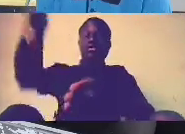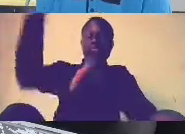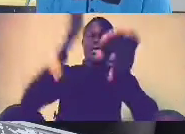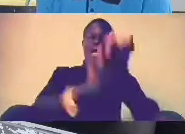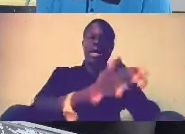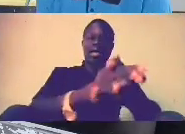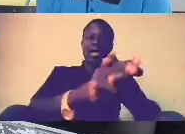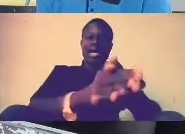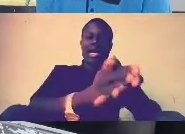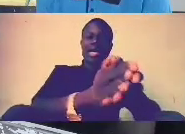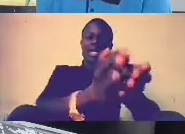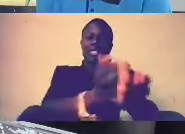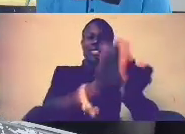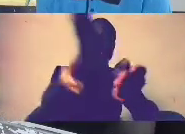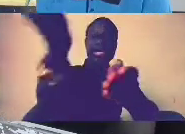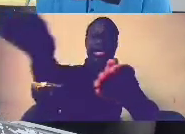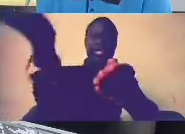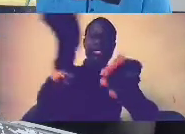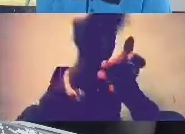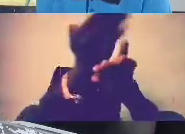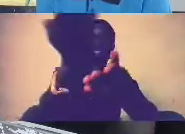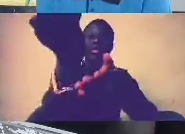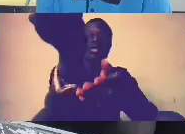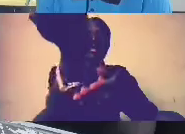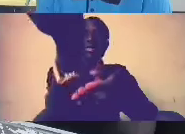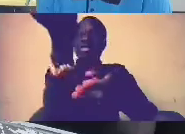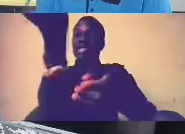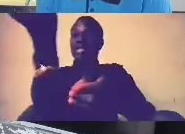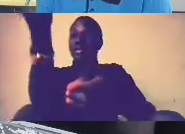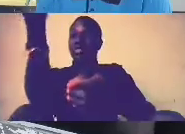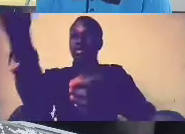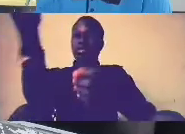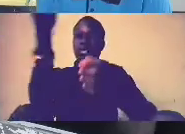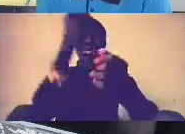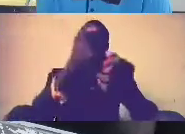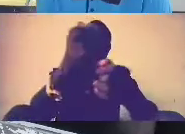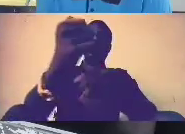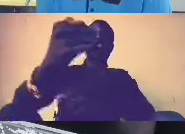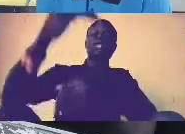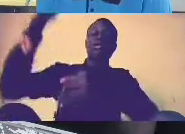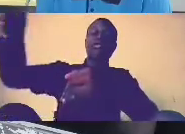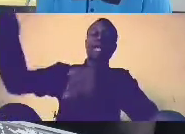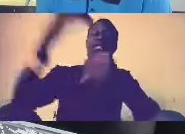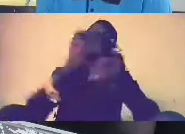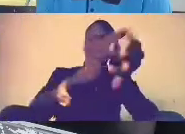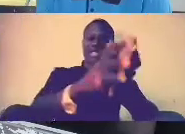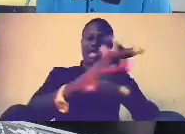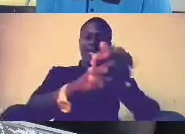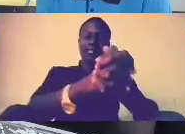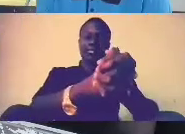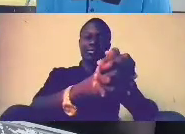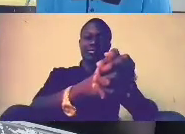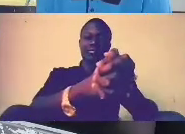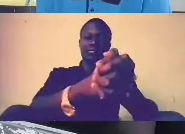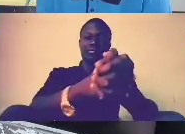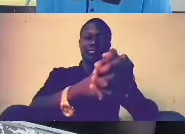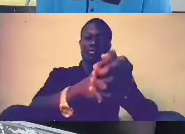Si tu vises à réaliser un rêve, dans 2 mois, tu te planifies déjà.